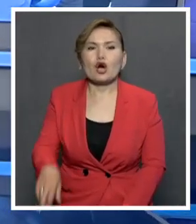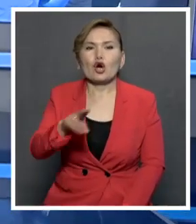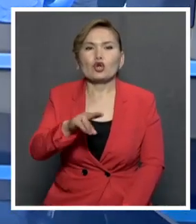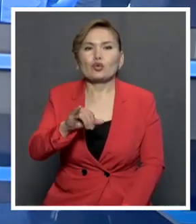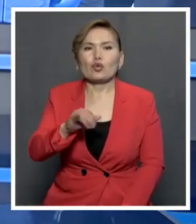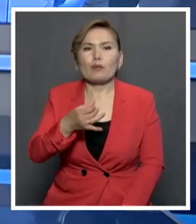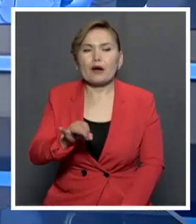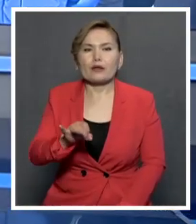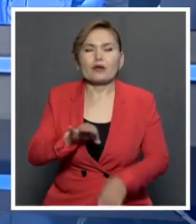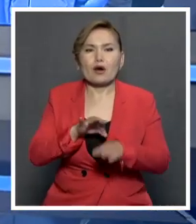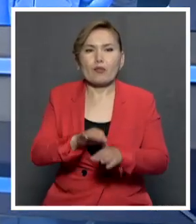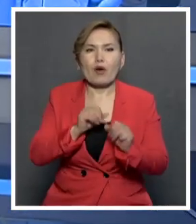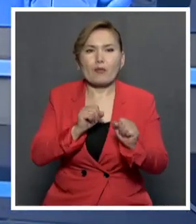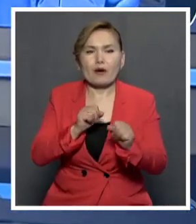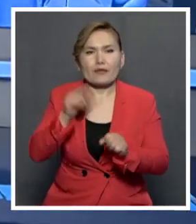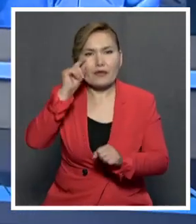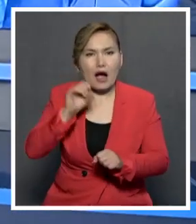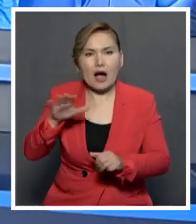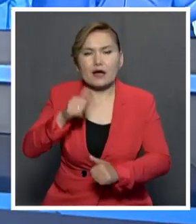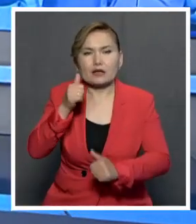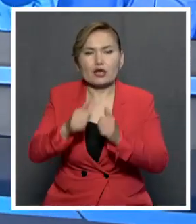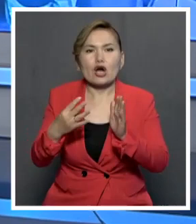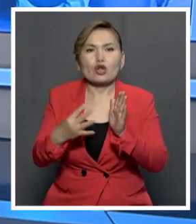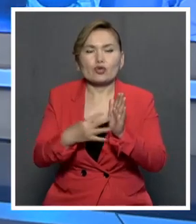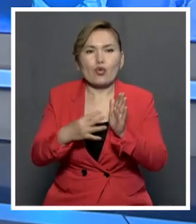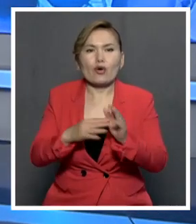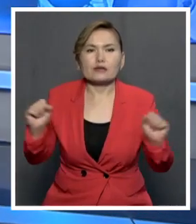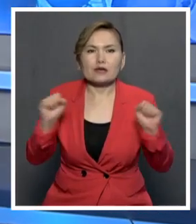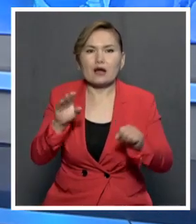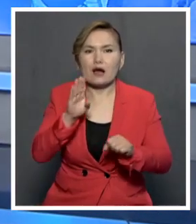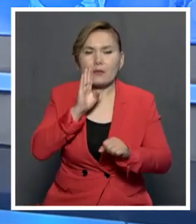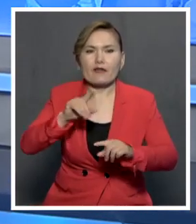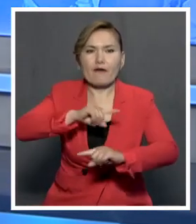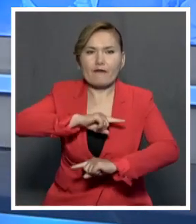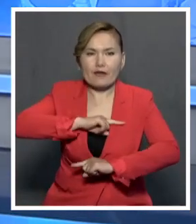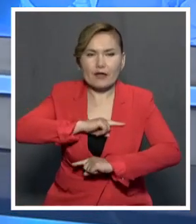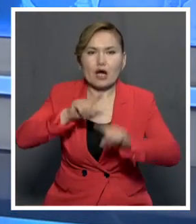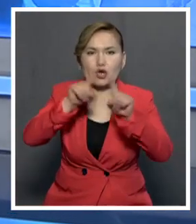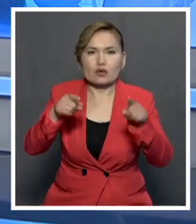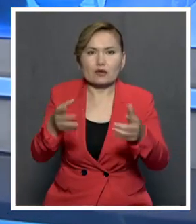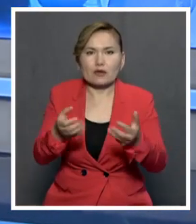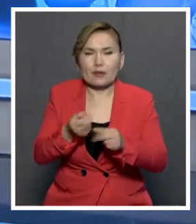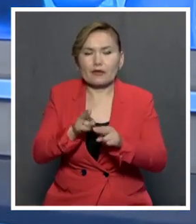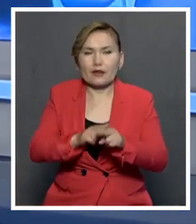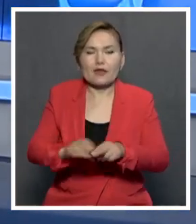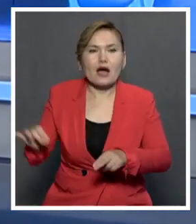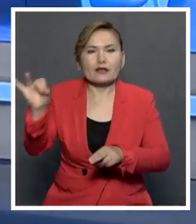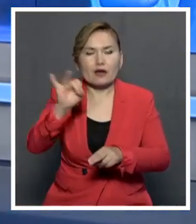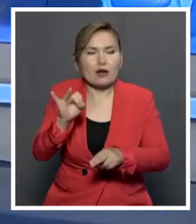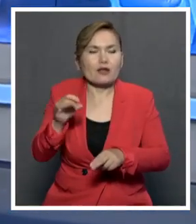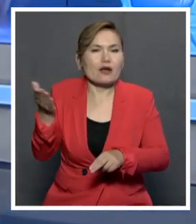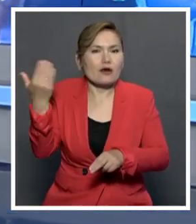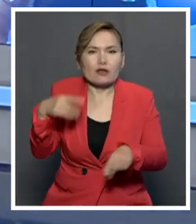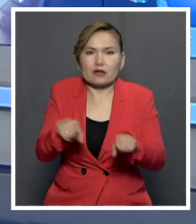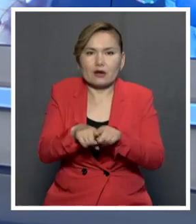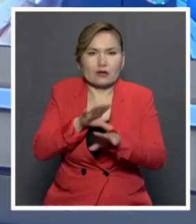Дубайда өтіп жатқан бокстан Азия чемпионатында 9 бірдей спортшы қызымыз финалға жолдама алды. Ел спортының тарихында бұрын соңды мұндай жетістік